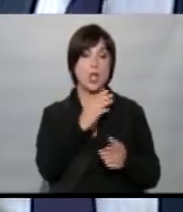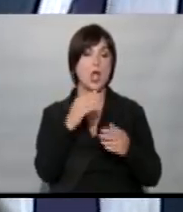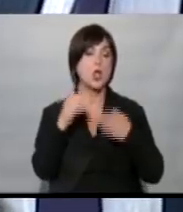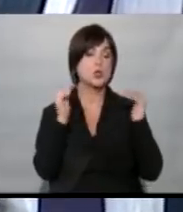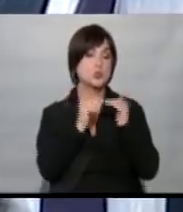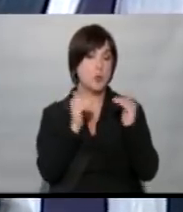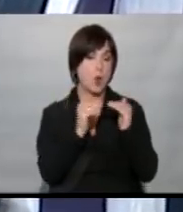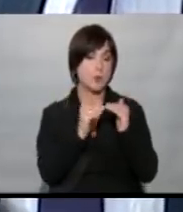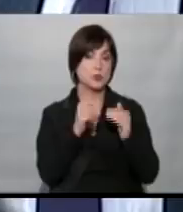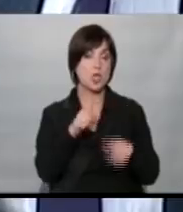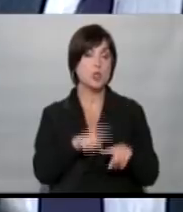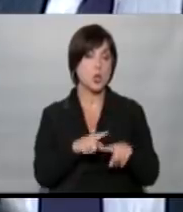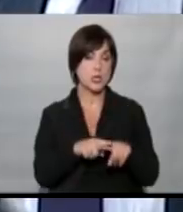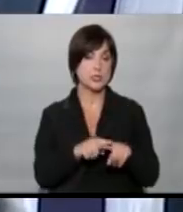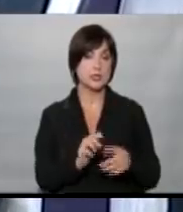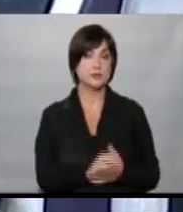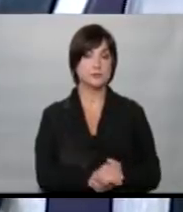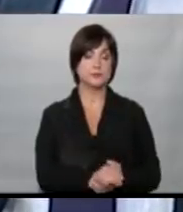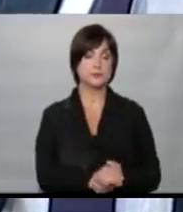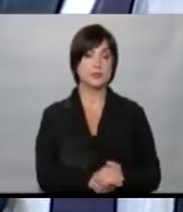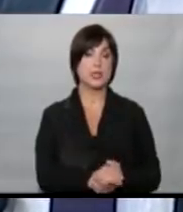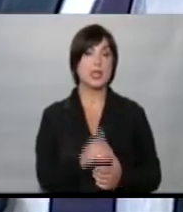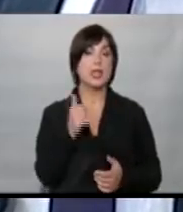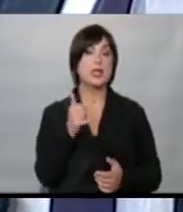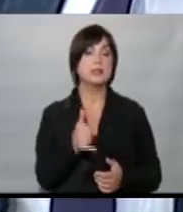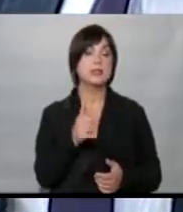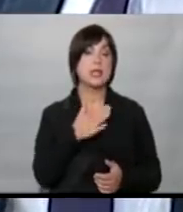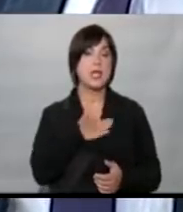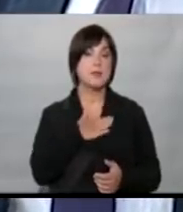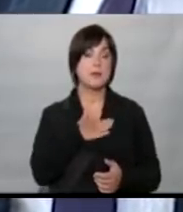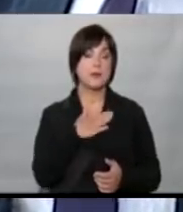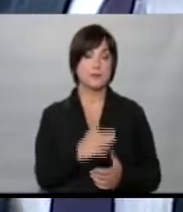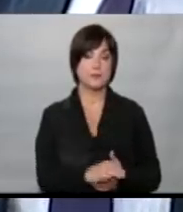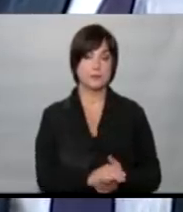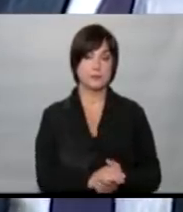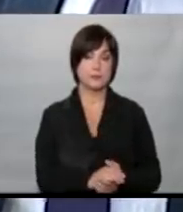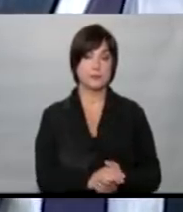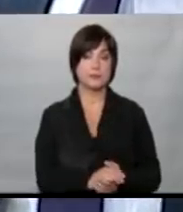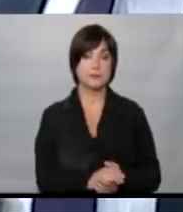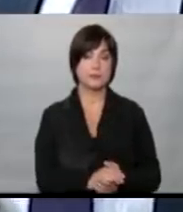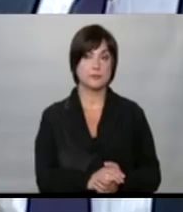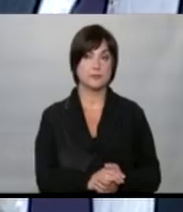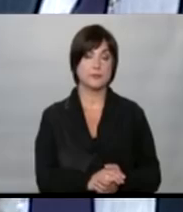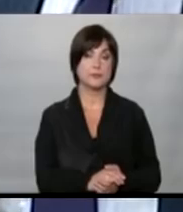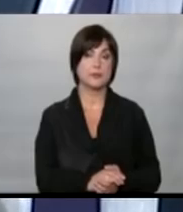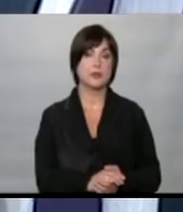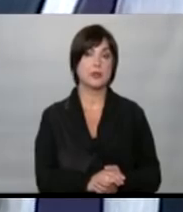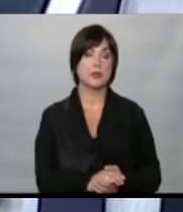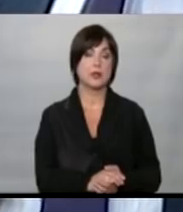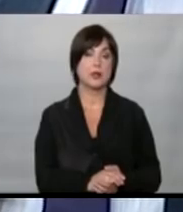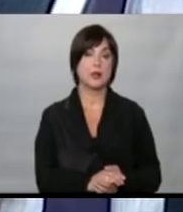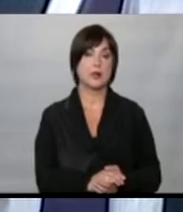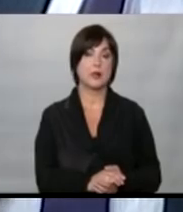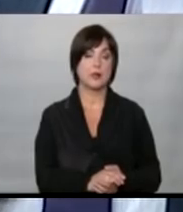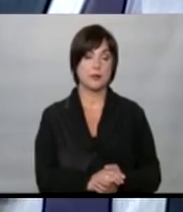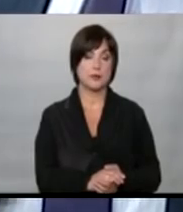спогодба, спогодба со Грција. Ба, сега имаме... Договори, тој, каква спогодба? Занимајте со тие изрази од партиски штабови. Какви штабови